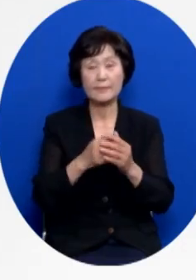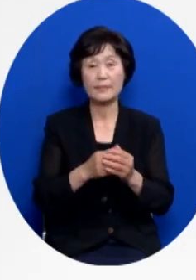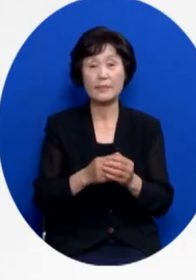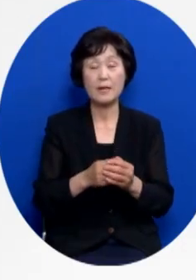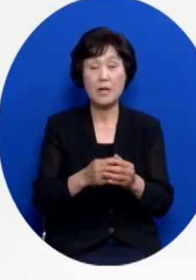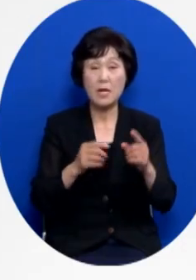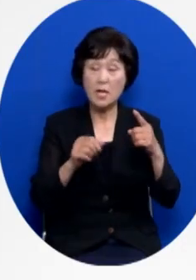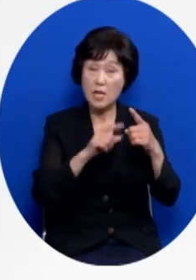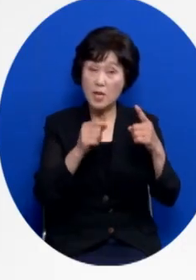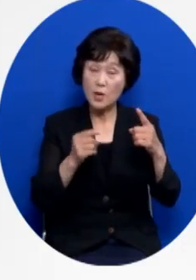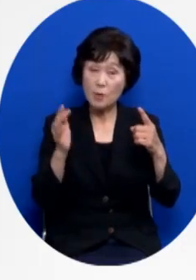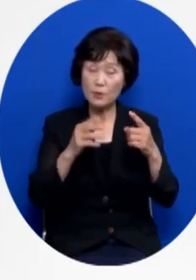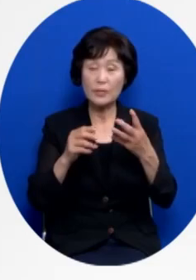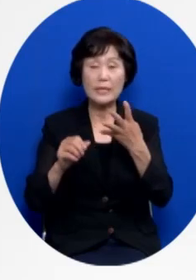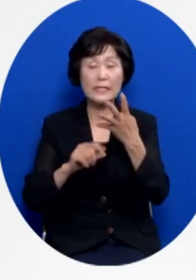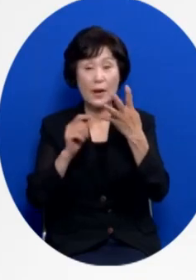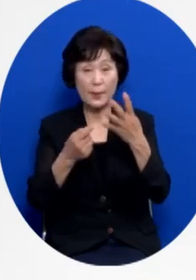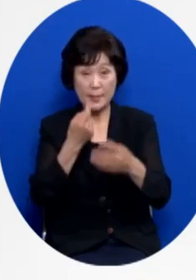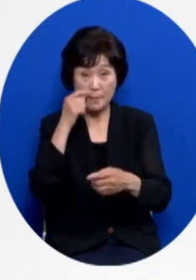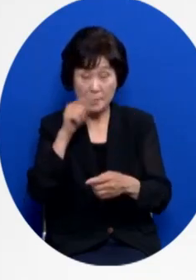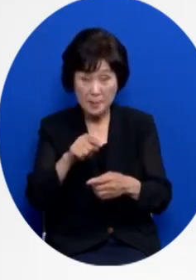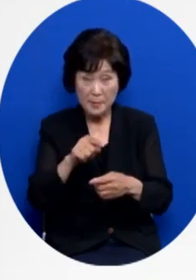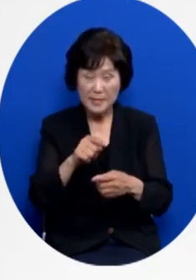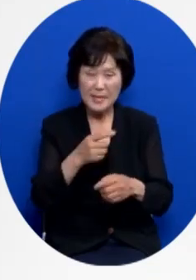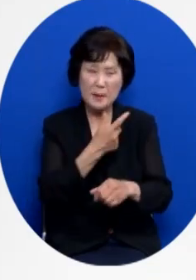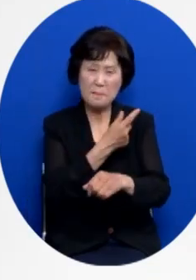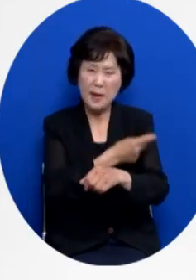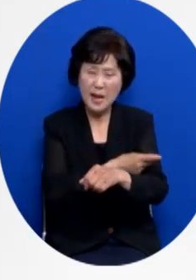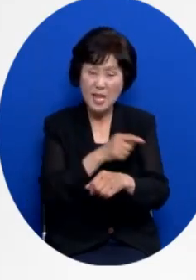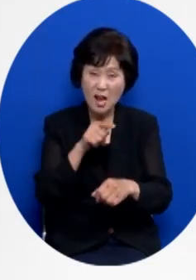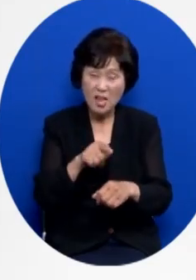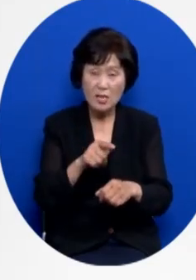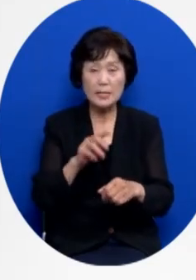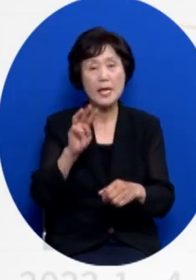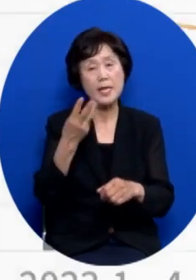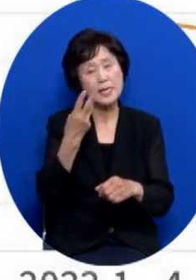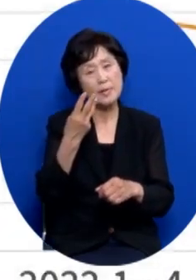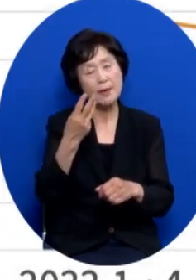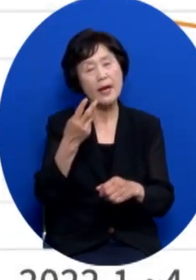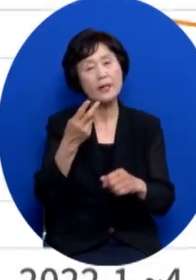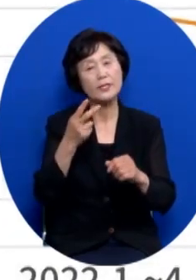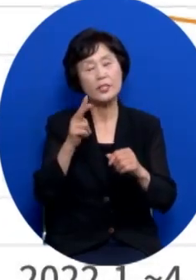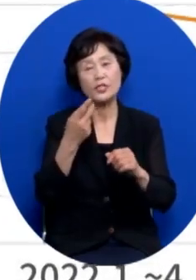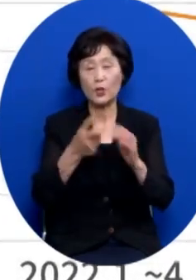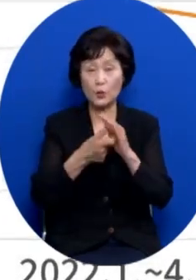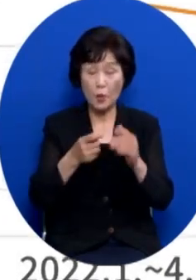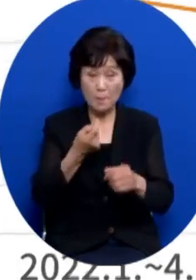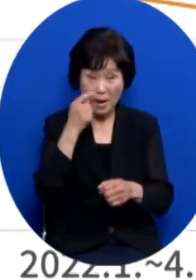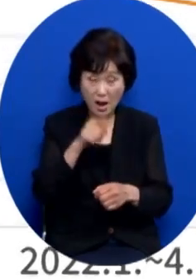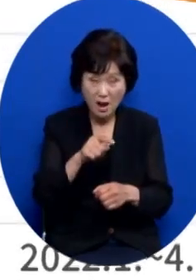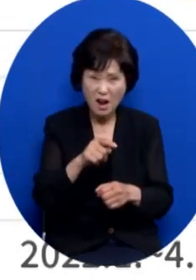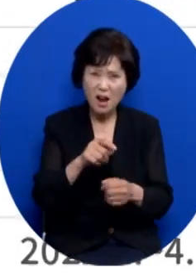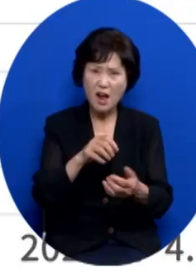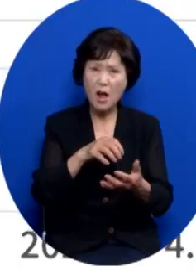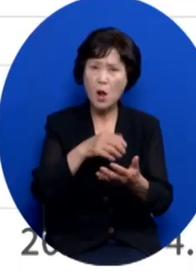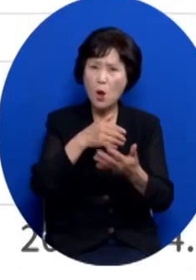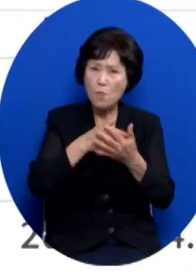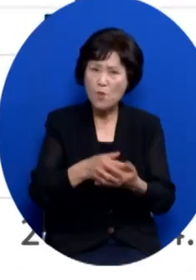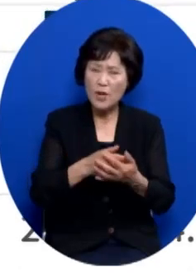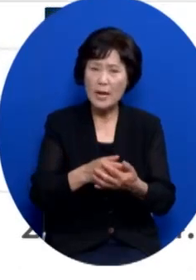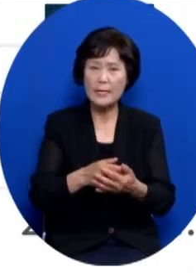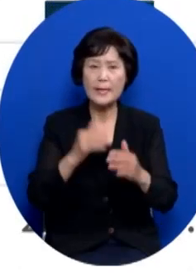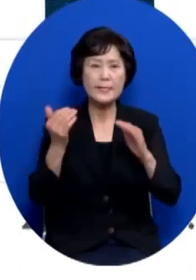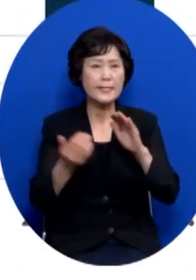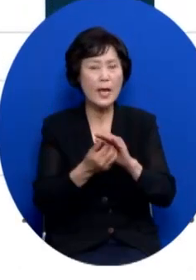지난 1월부터 4월까지 적발된 마약 밀수는 약 200건으로 나타났으며 적발된 마약 중량은 사상